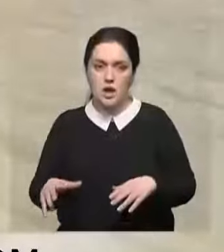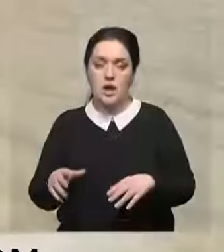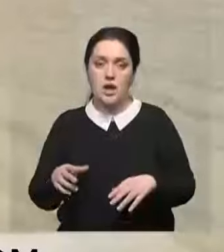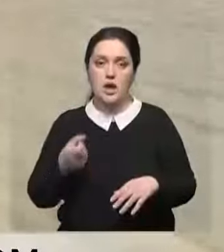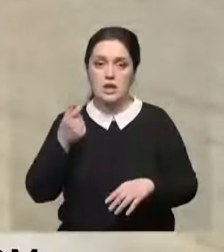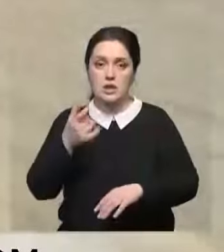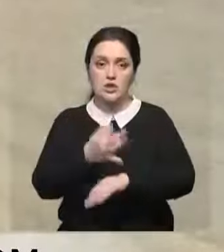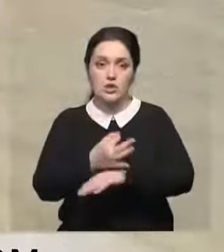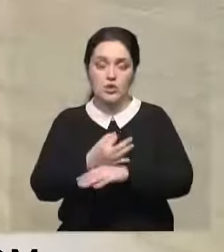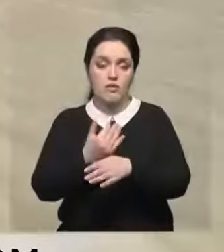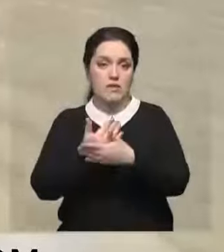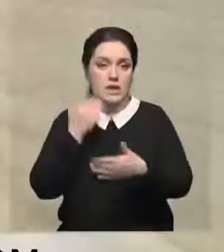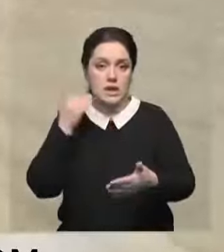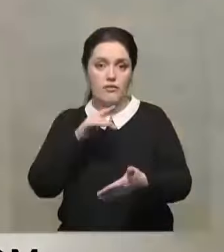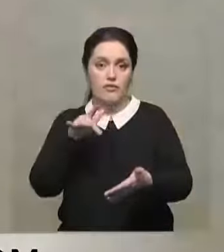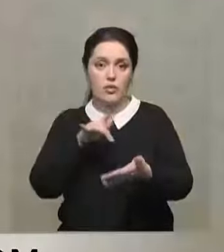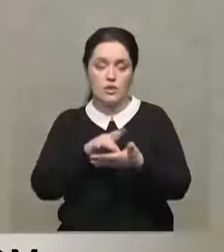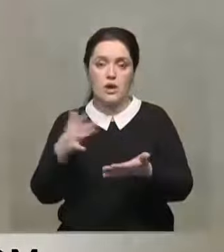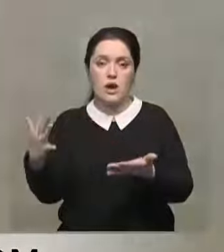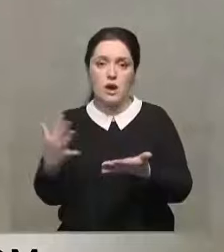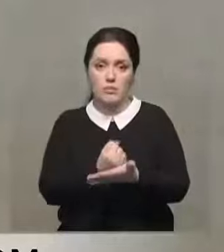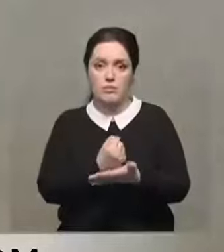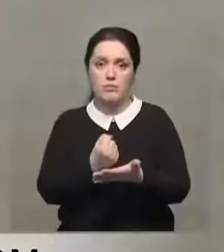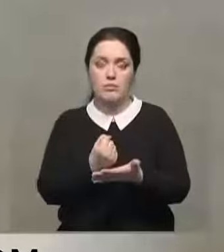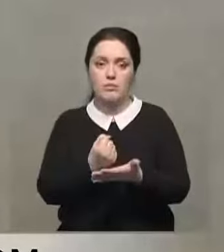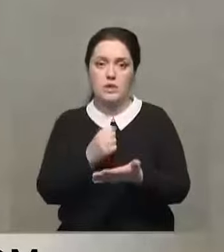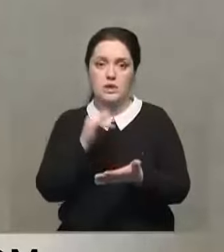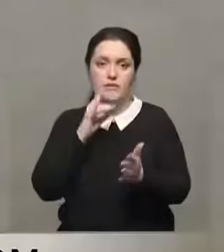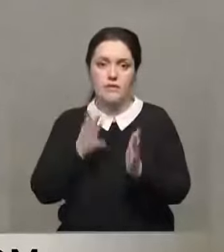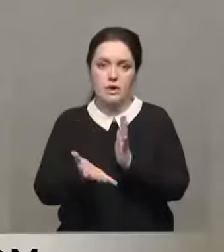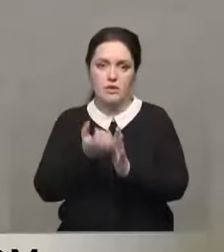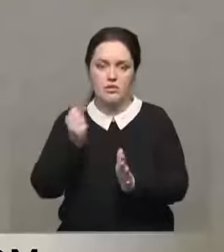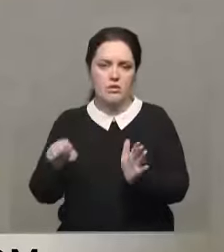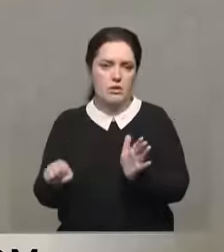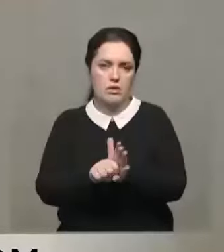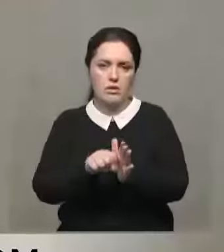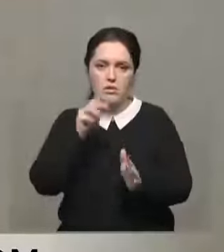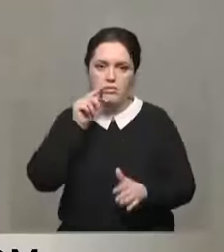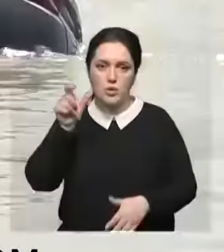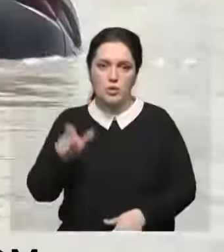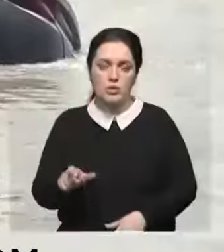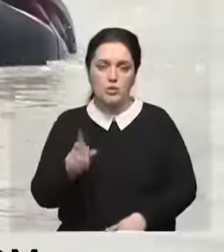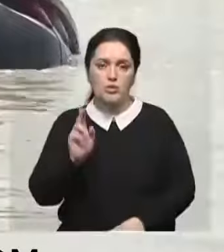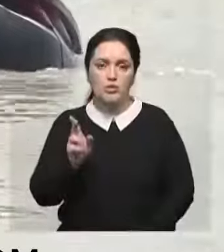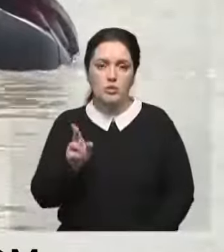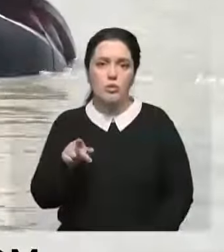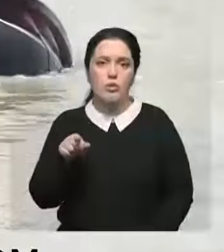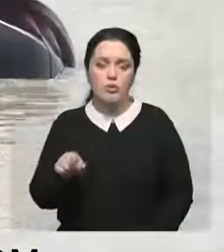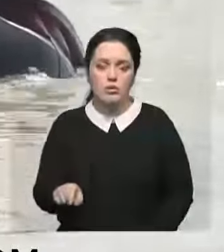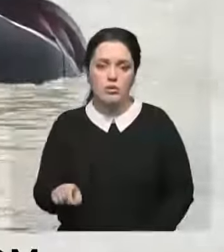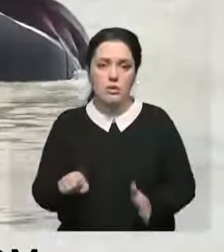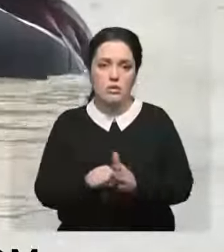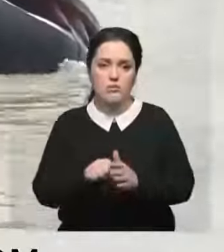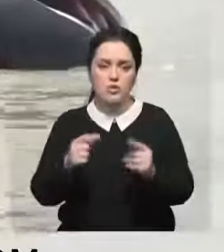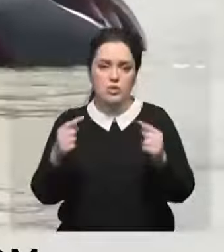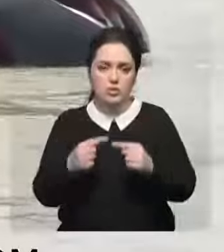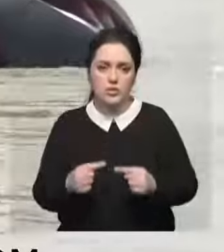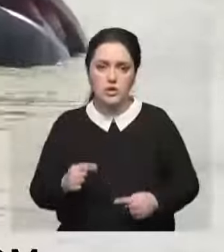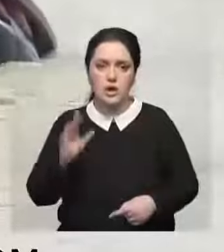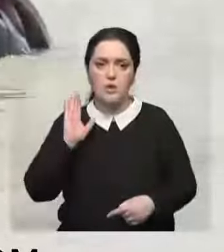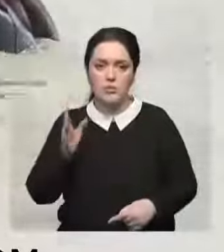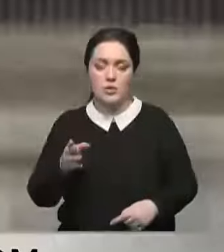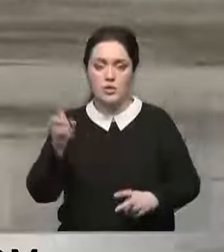несколько часов назад в городе обнаружили и извлекли из воды труп мужчины. Кто он и обстоятельства его гибели уточняются. К